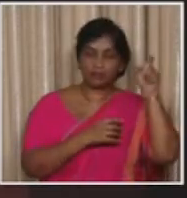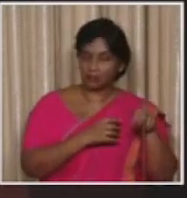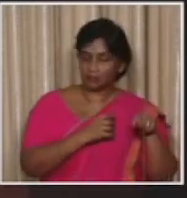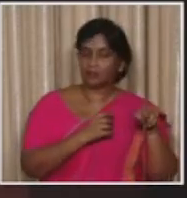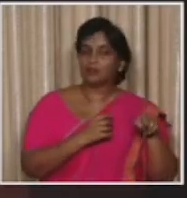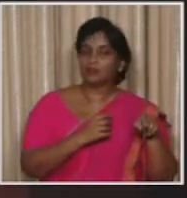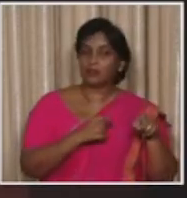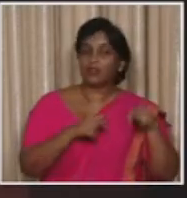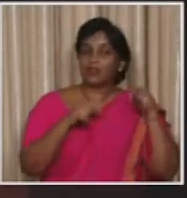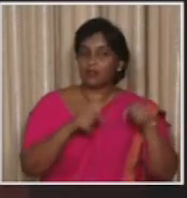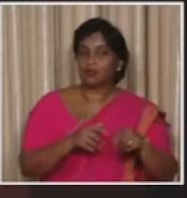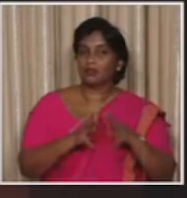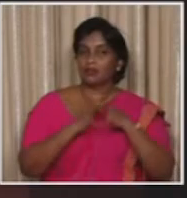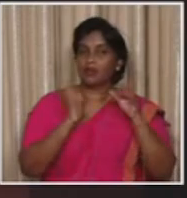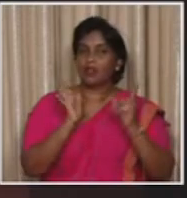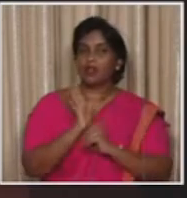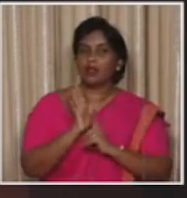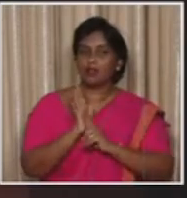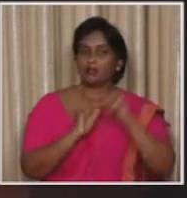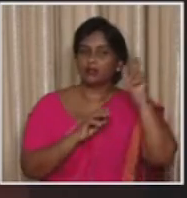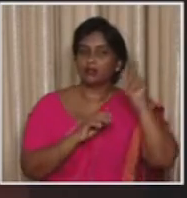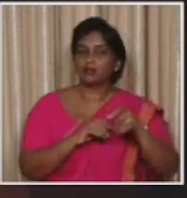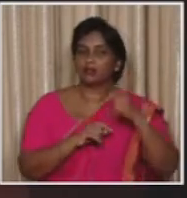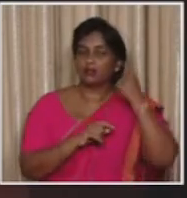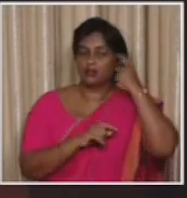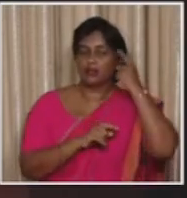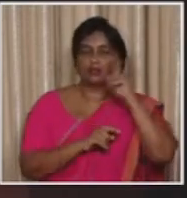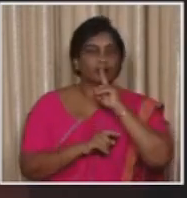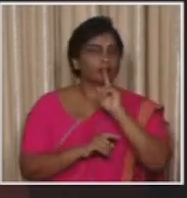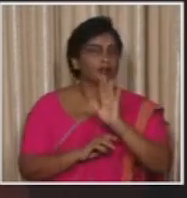අද වැඩි දෙනෙක් ලසන්ත වික්‍රමතුංග ගැන මතක් කරන්නේත් නැහැ.